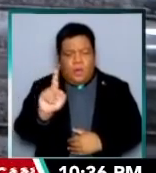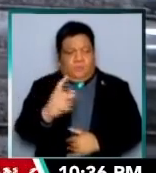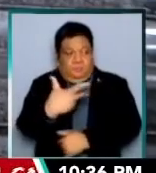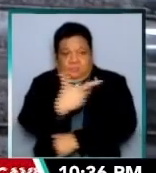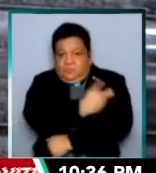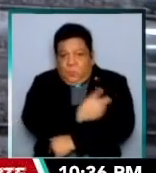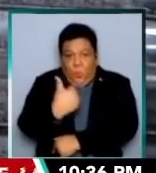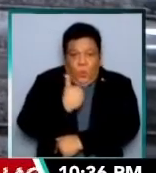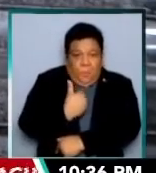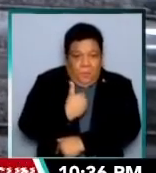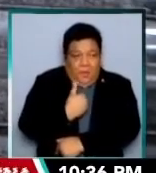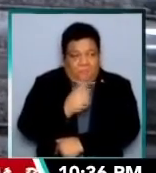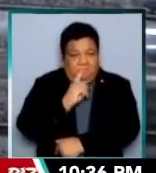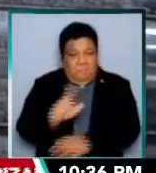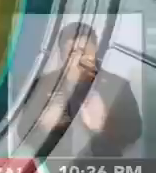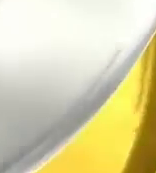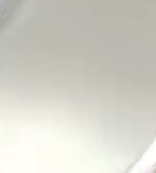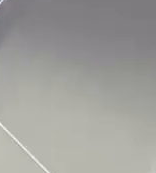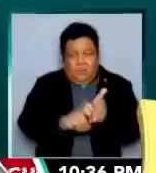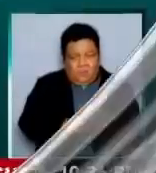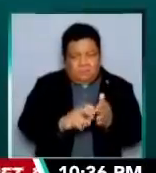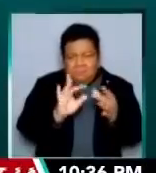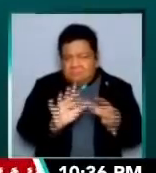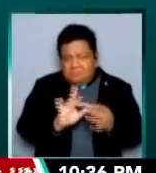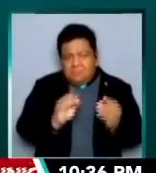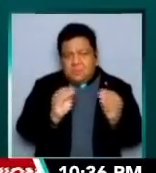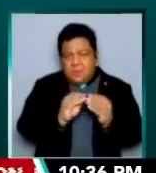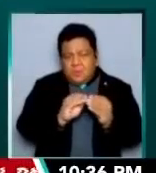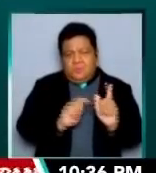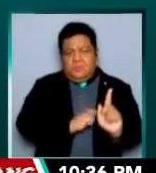transportasyon. May report si Sandra Aguinaldo.